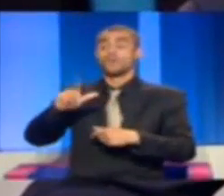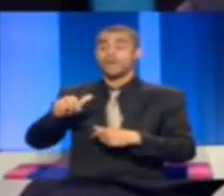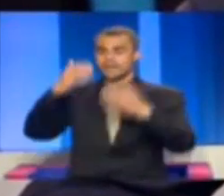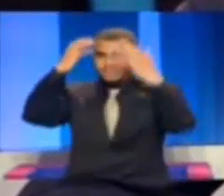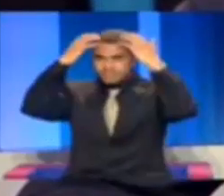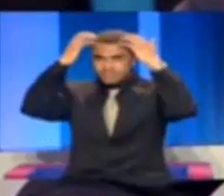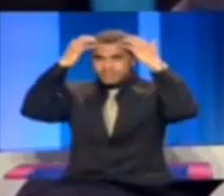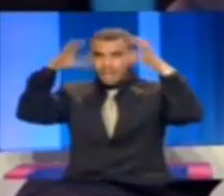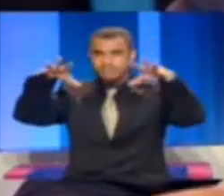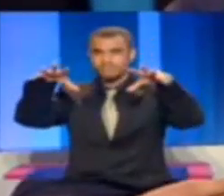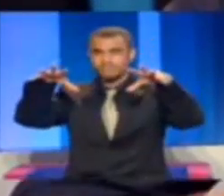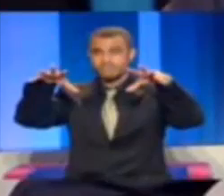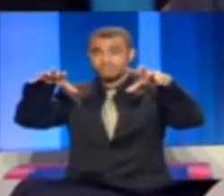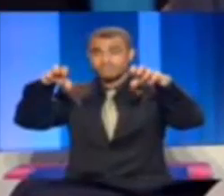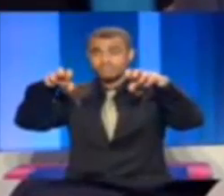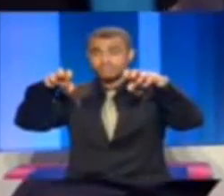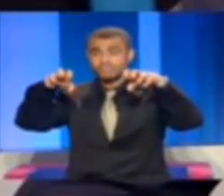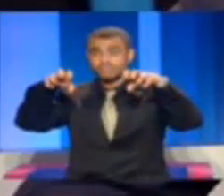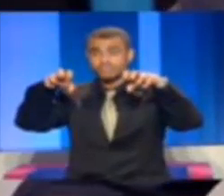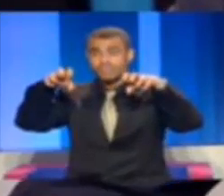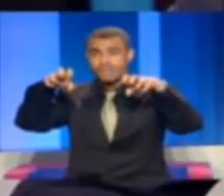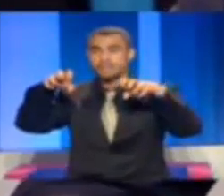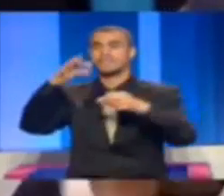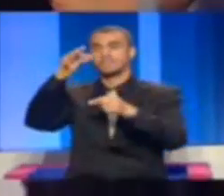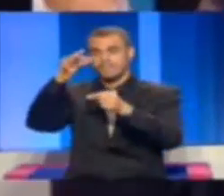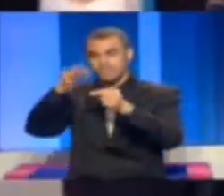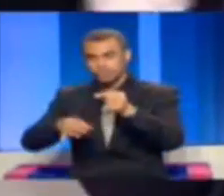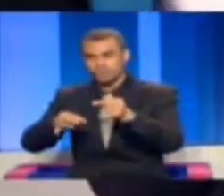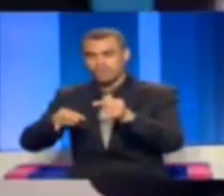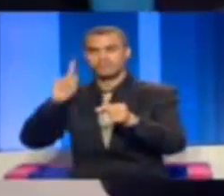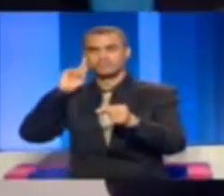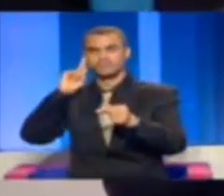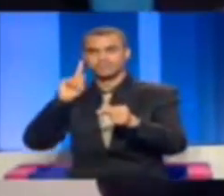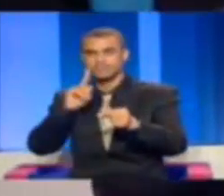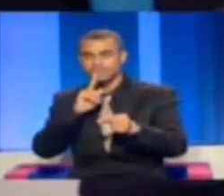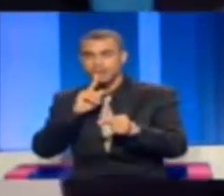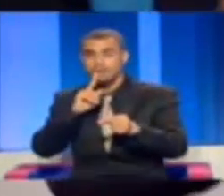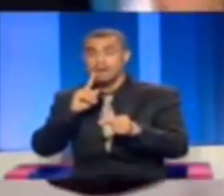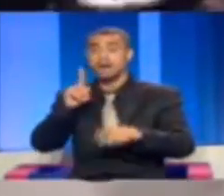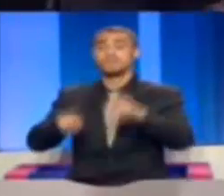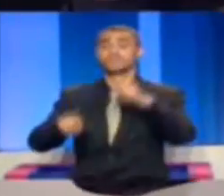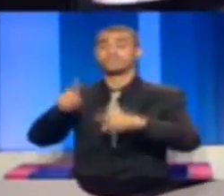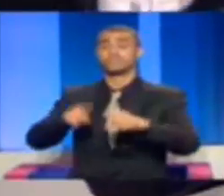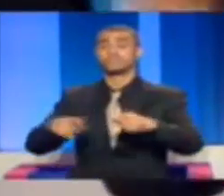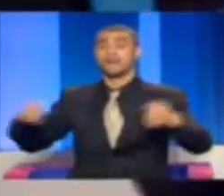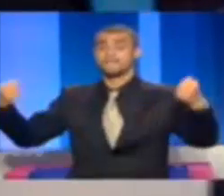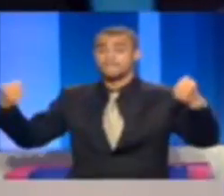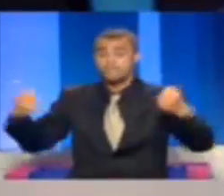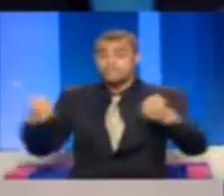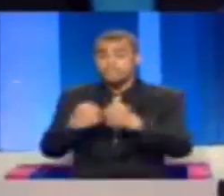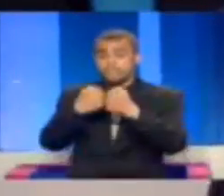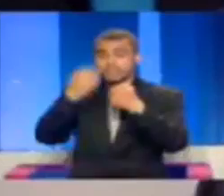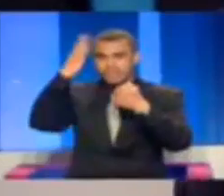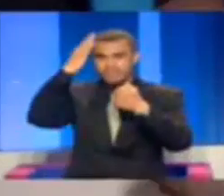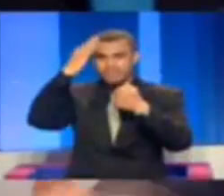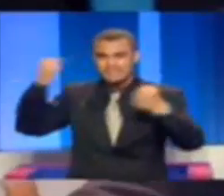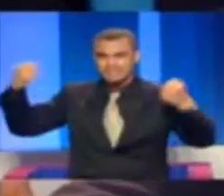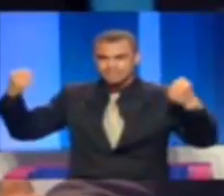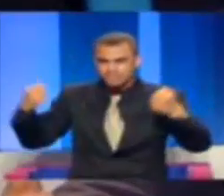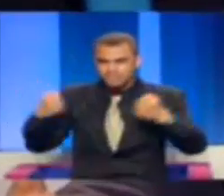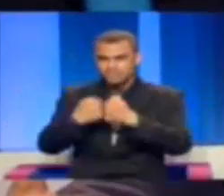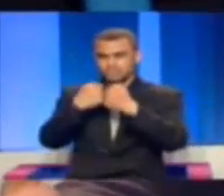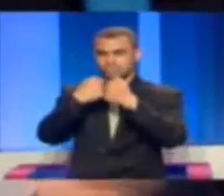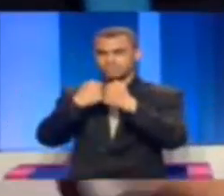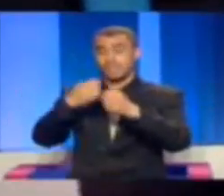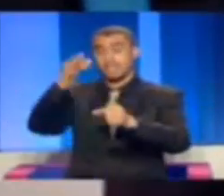بالمينانجيت. التهاب السحايا والتهاب المخ. الطفل يقدر يتصاب برضوخ، الطفل يقدر ياخذ حتى شي ادويه